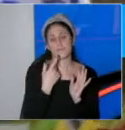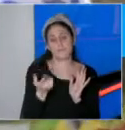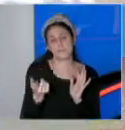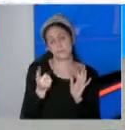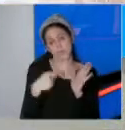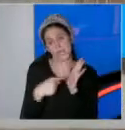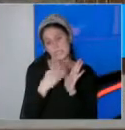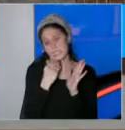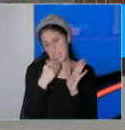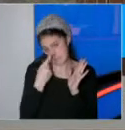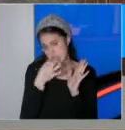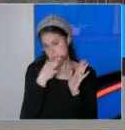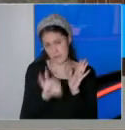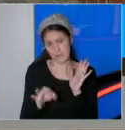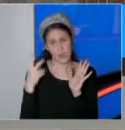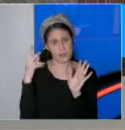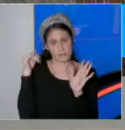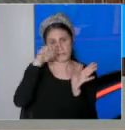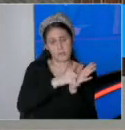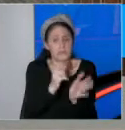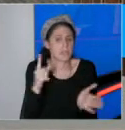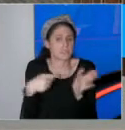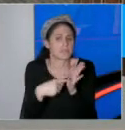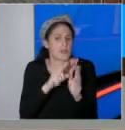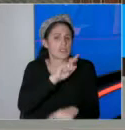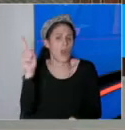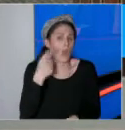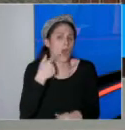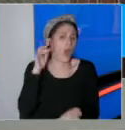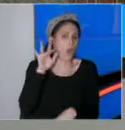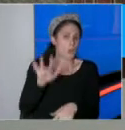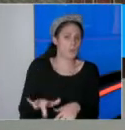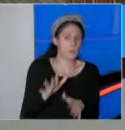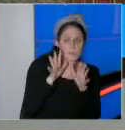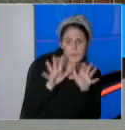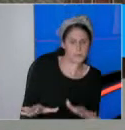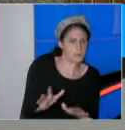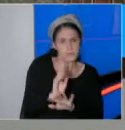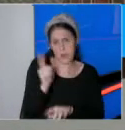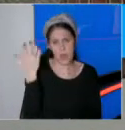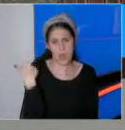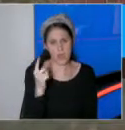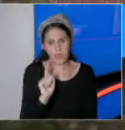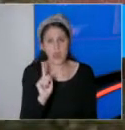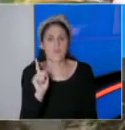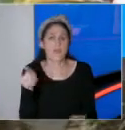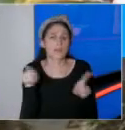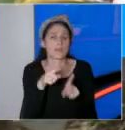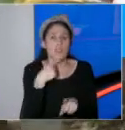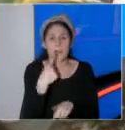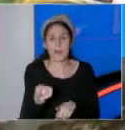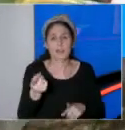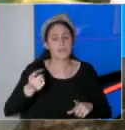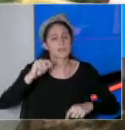ולכן ישראלים יכלו להגיע לשם, לא הייתה שום סיבה שלא. גם לא הייתה שום עוינות, שום סיבה לעוינות בין שתי המדינות, אבל כמו שאמרתי,